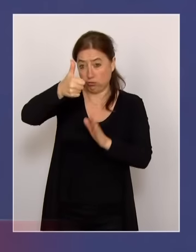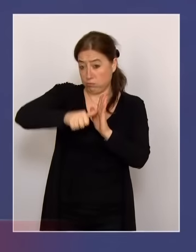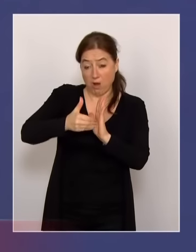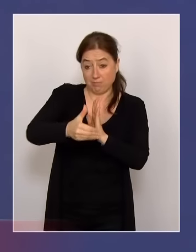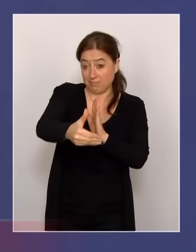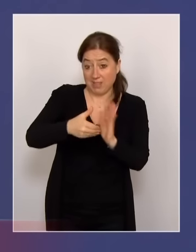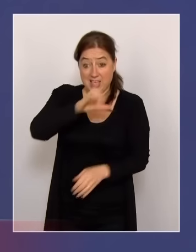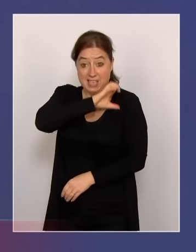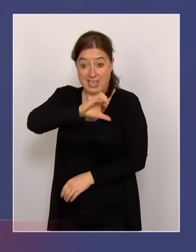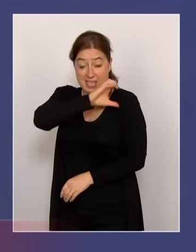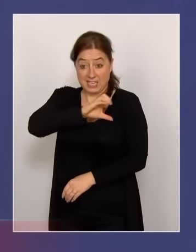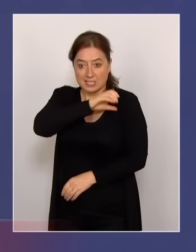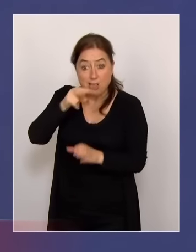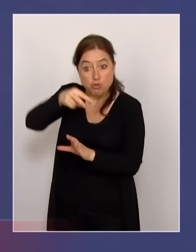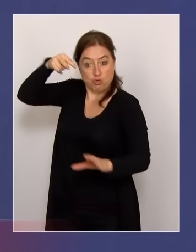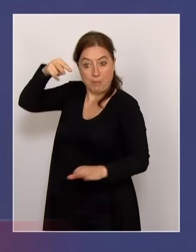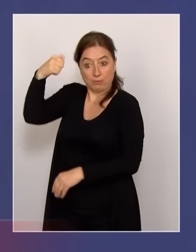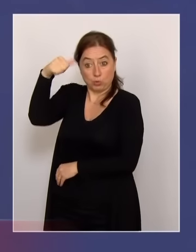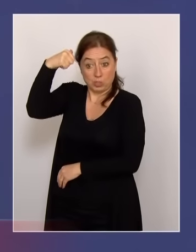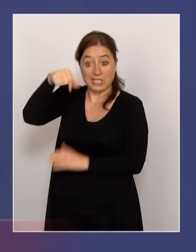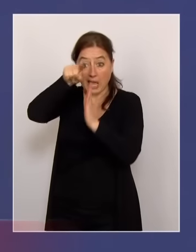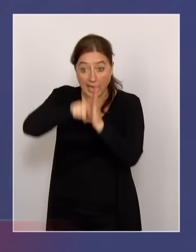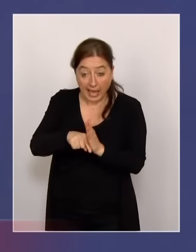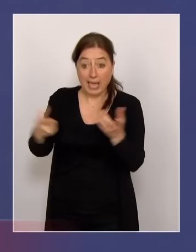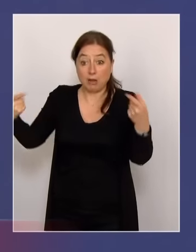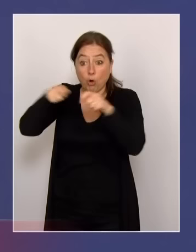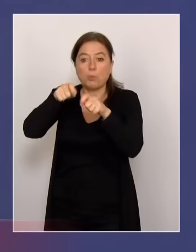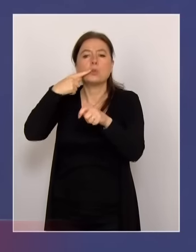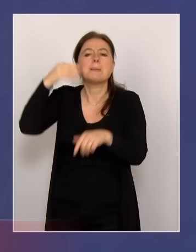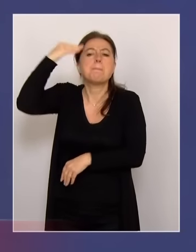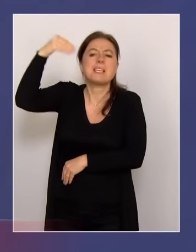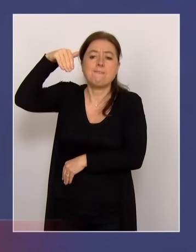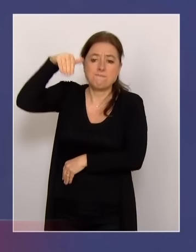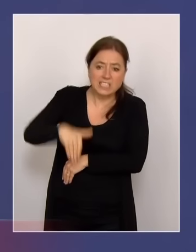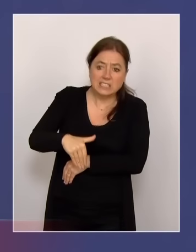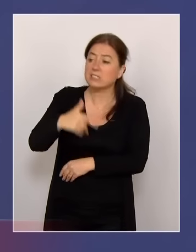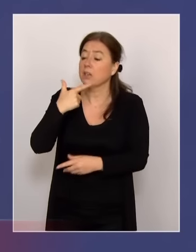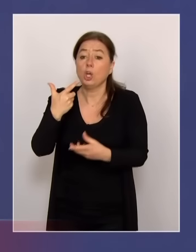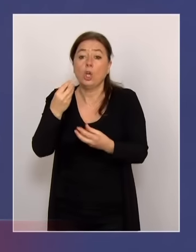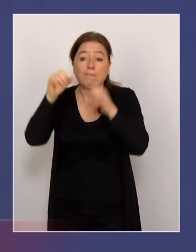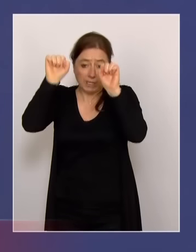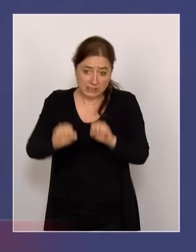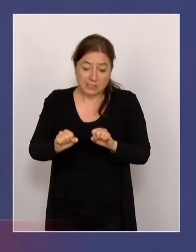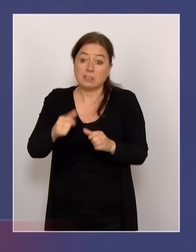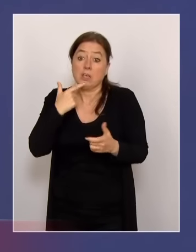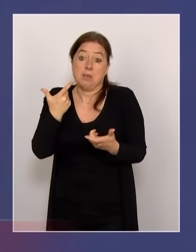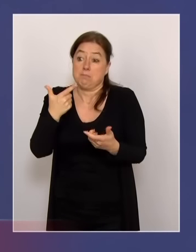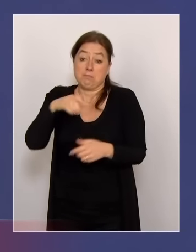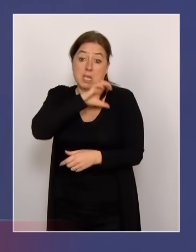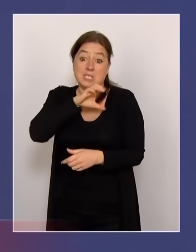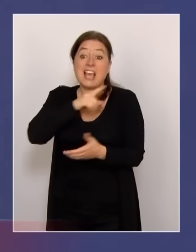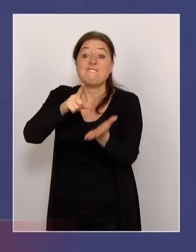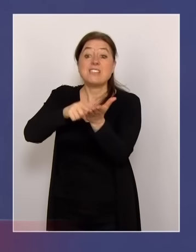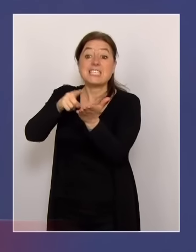un système avec supervision unique, règles communes de faillite et des éléments de convergence de fiscalité pour bâtir un